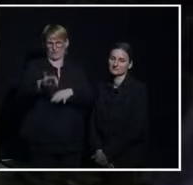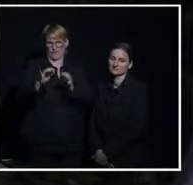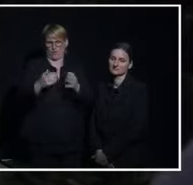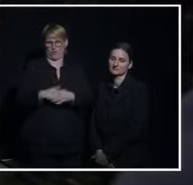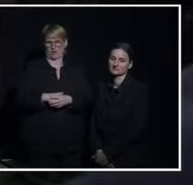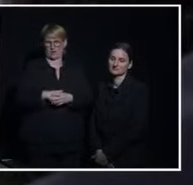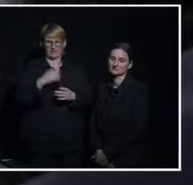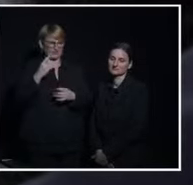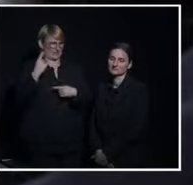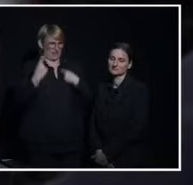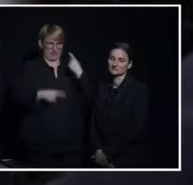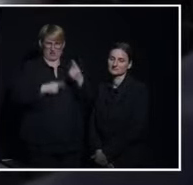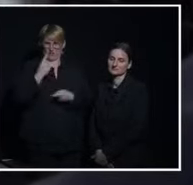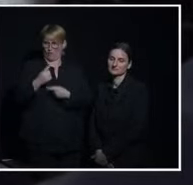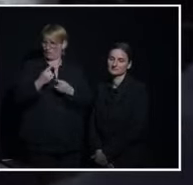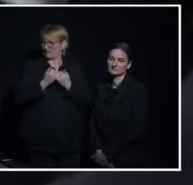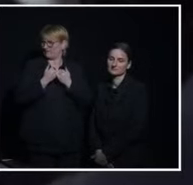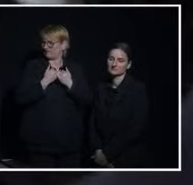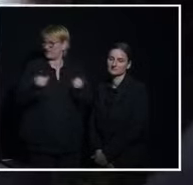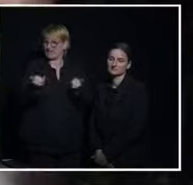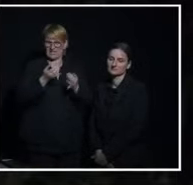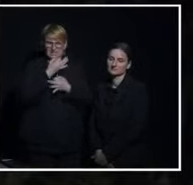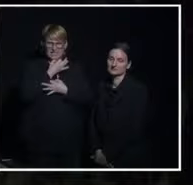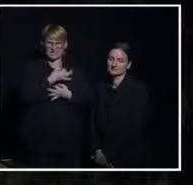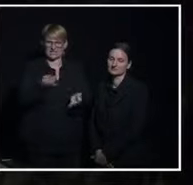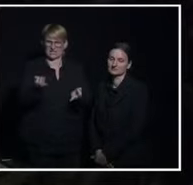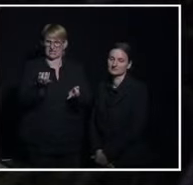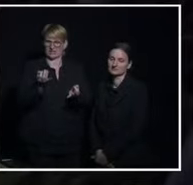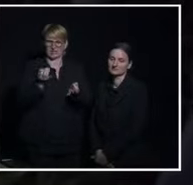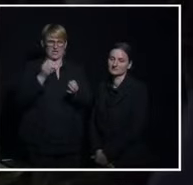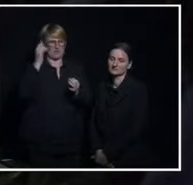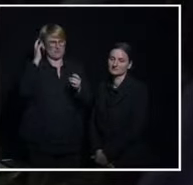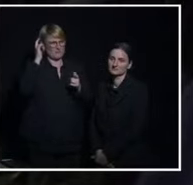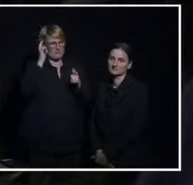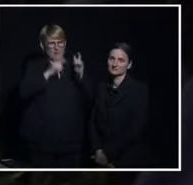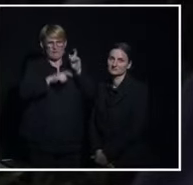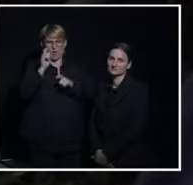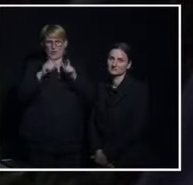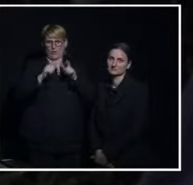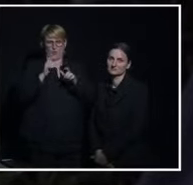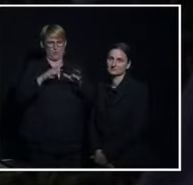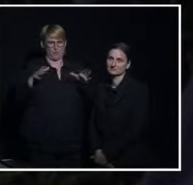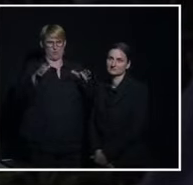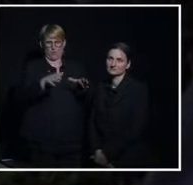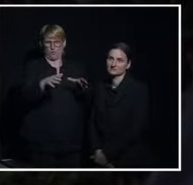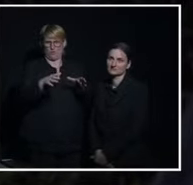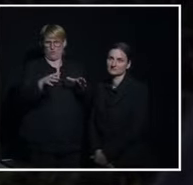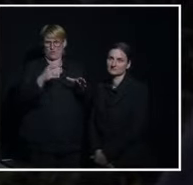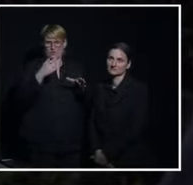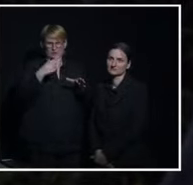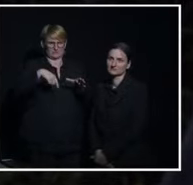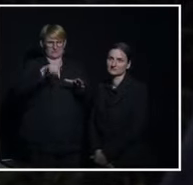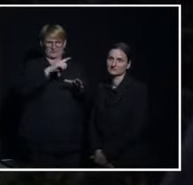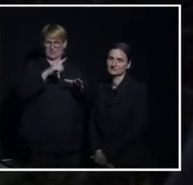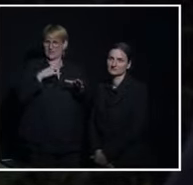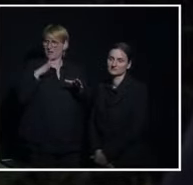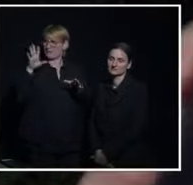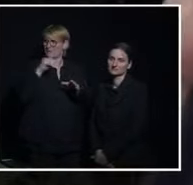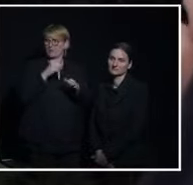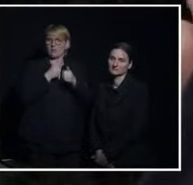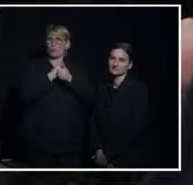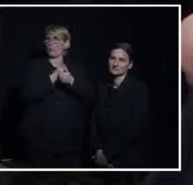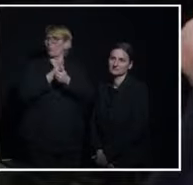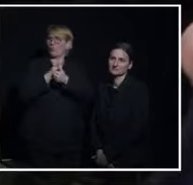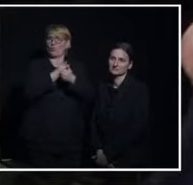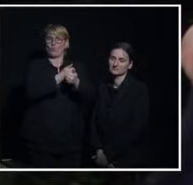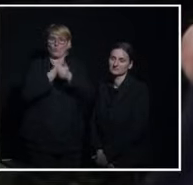das gelaufen? Wie war denn das, diese Bevölkerung, ja, dass sie nun so mitgemacht haben.